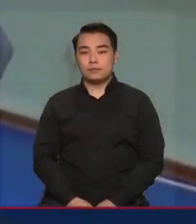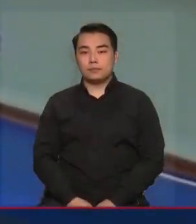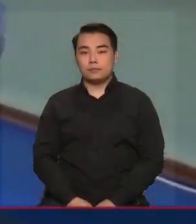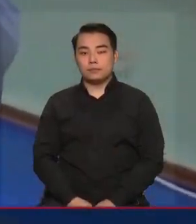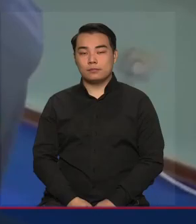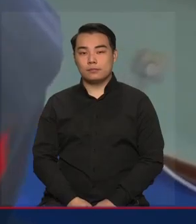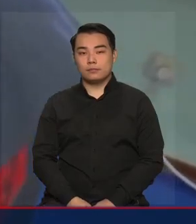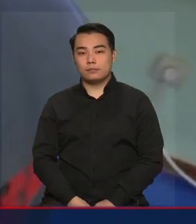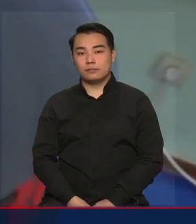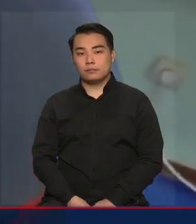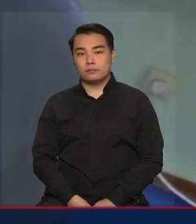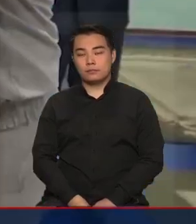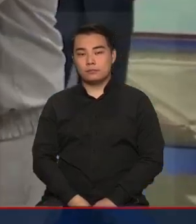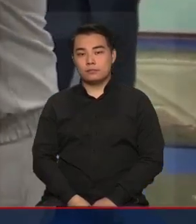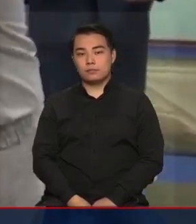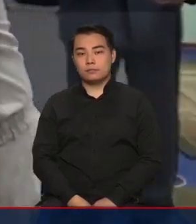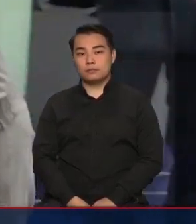Капашев.